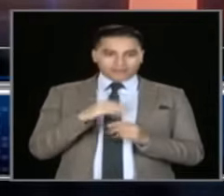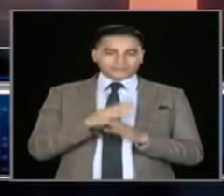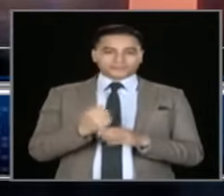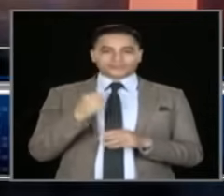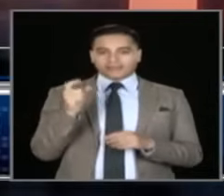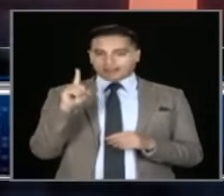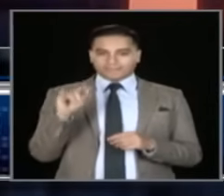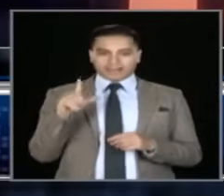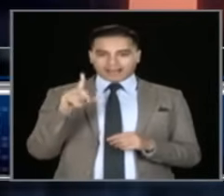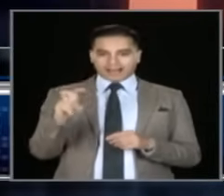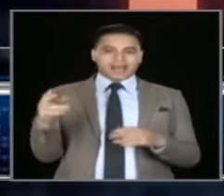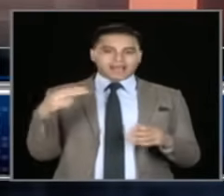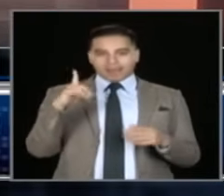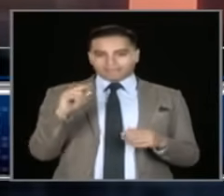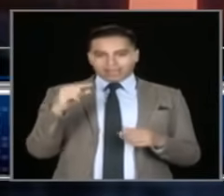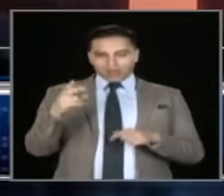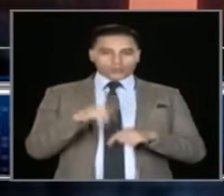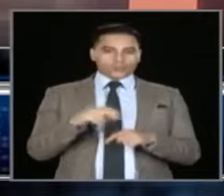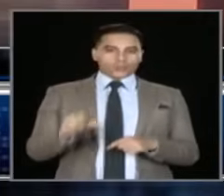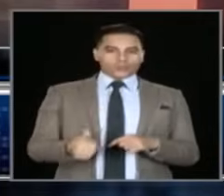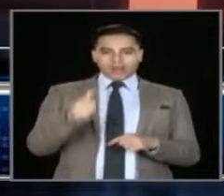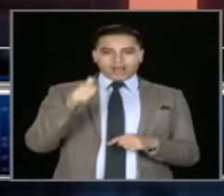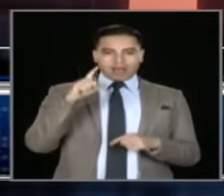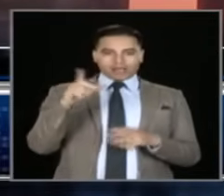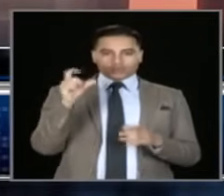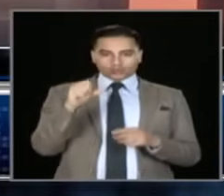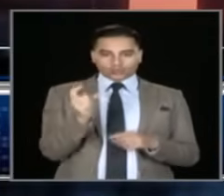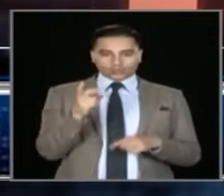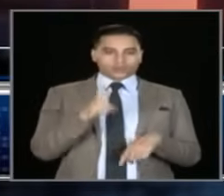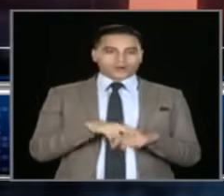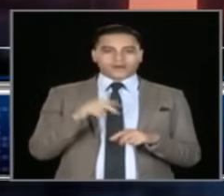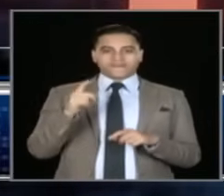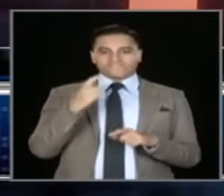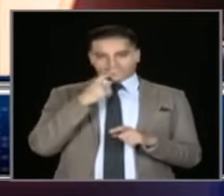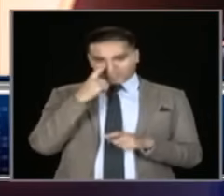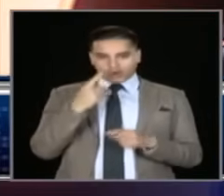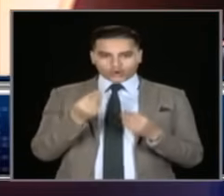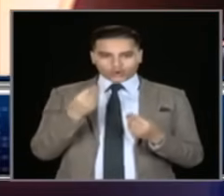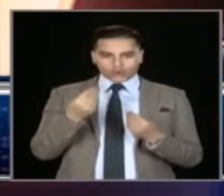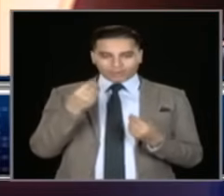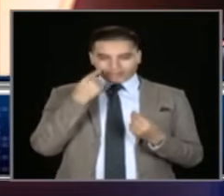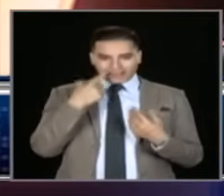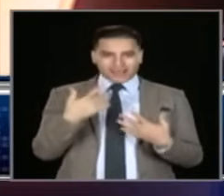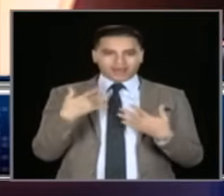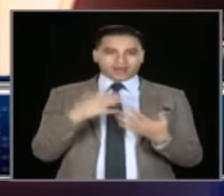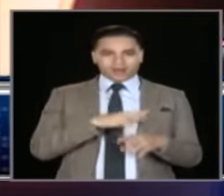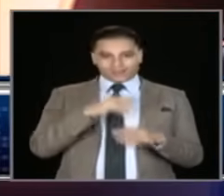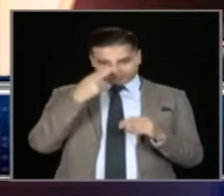نبيل عبيد، وائل نور، محمد توفيق. فنان كوميدي راحل